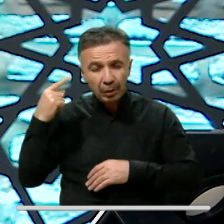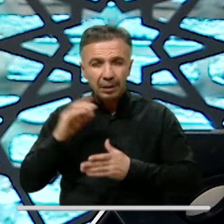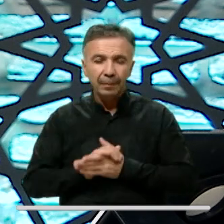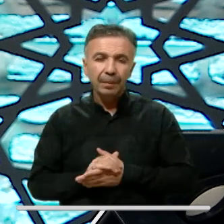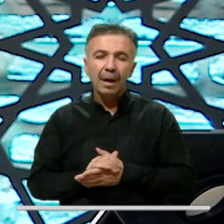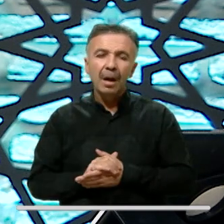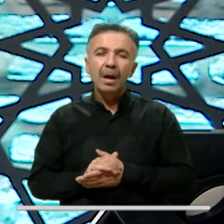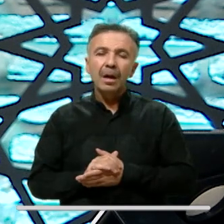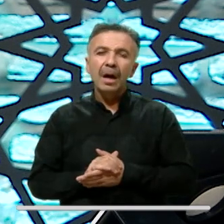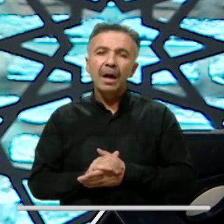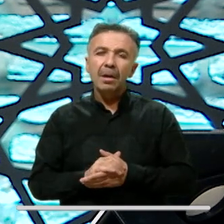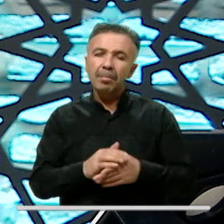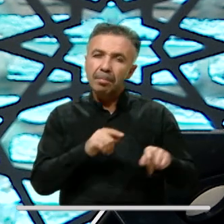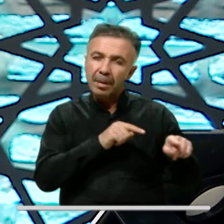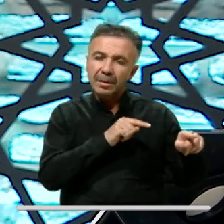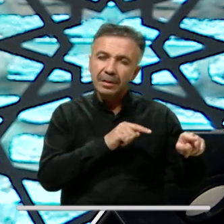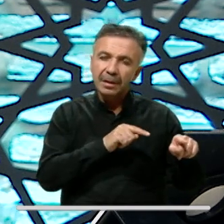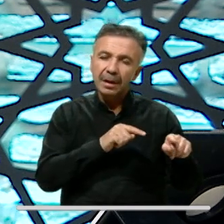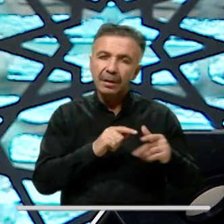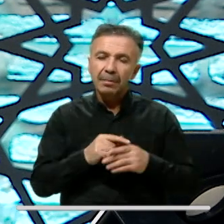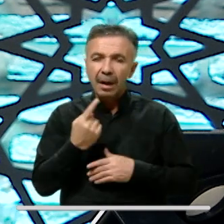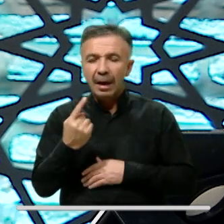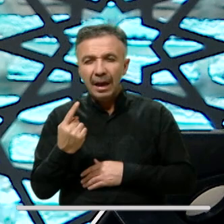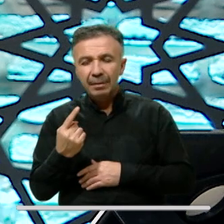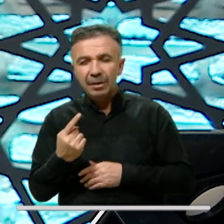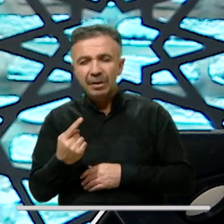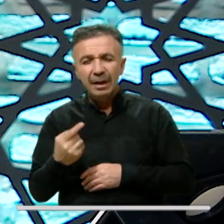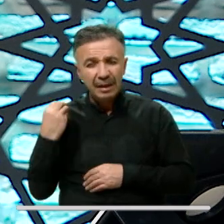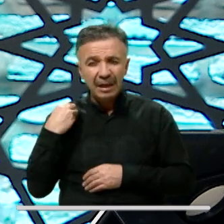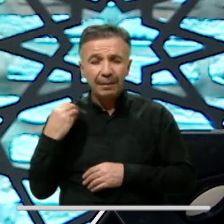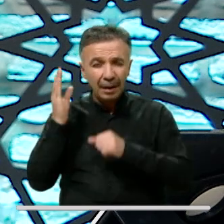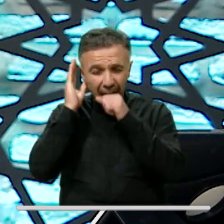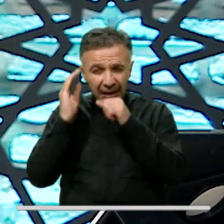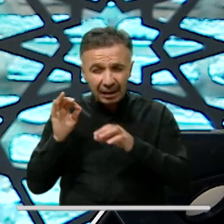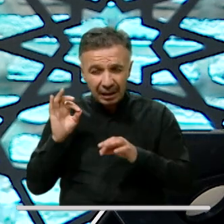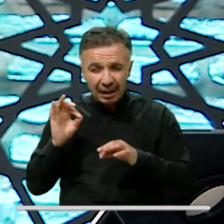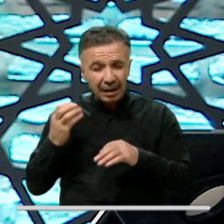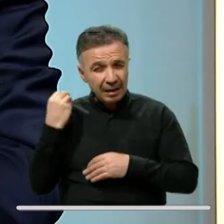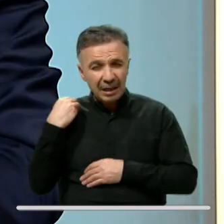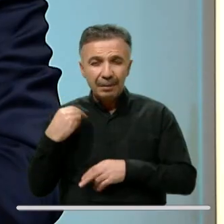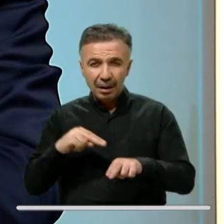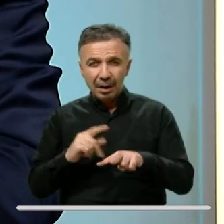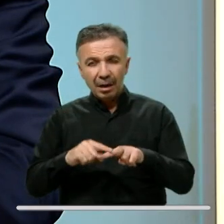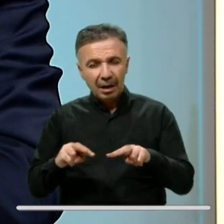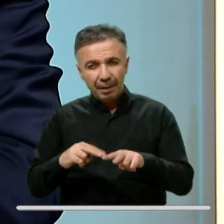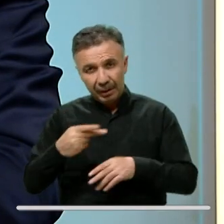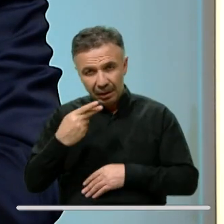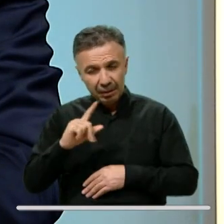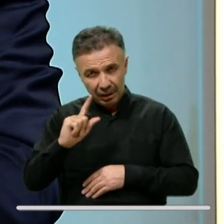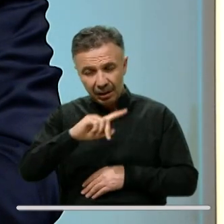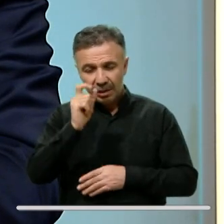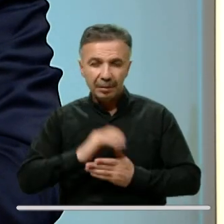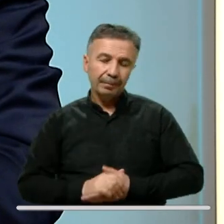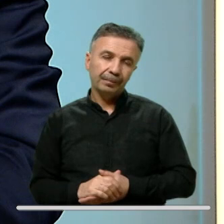sıra hepsini kılacağız. Her bir için yeni bir ezan ve yeni bir kâmet getirmek gerekir mi diyor.